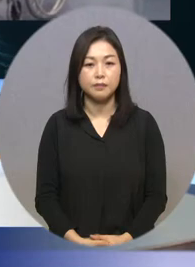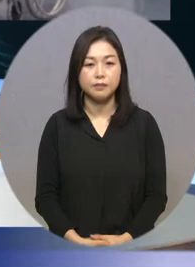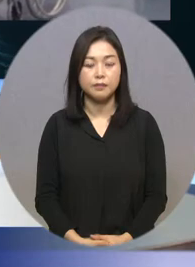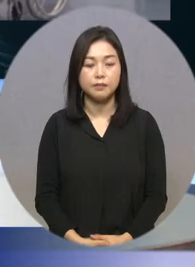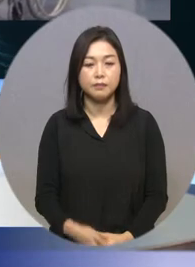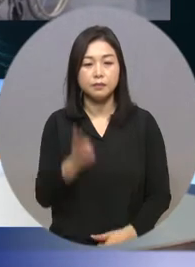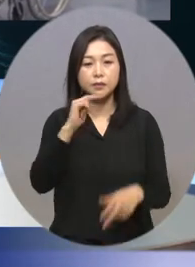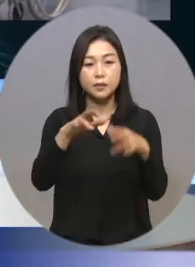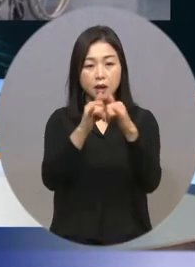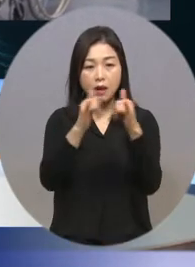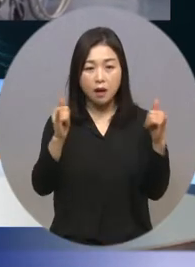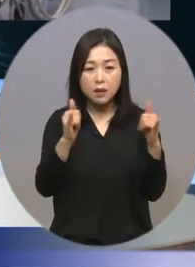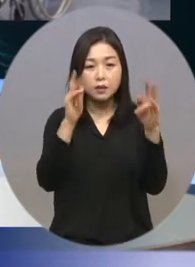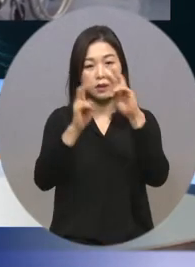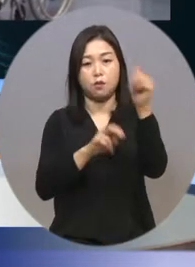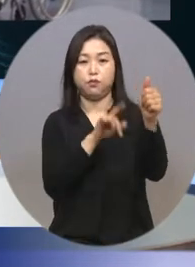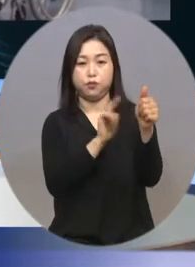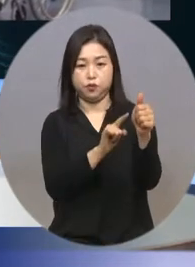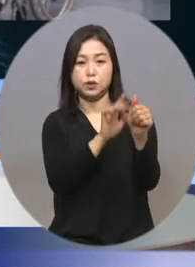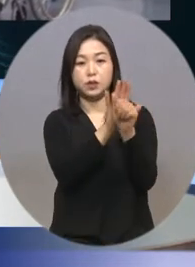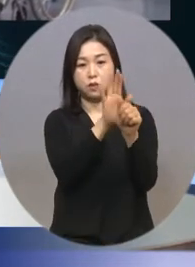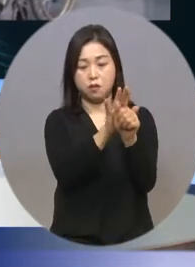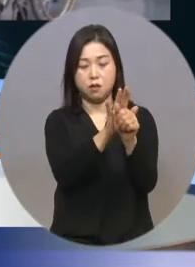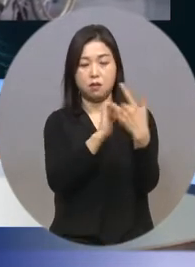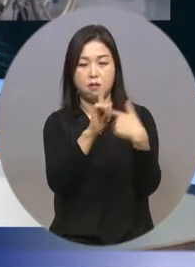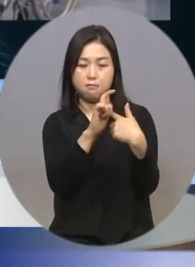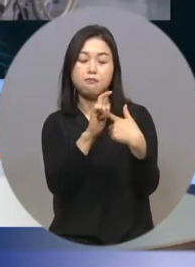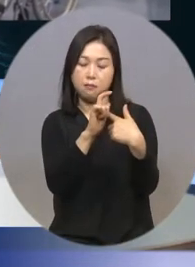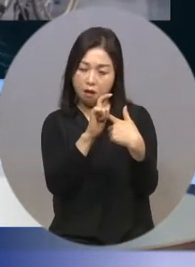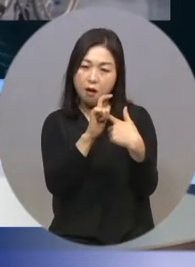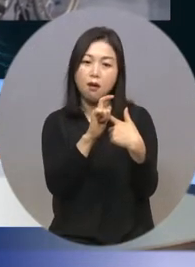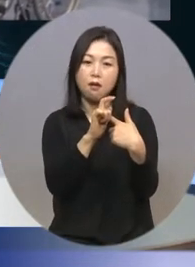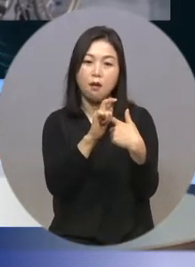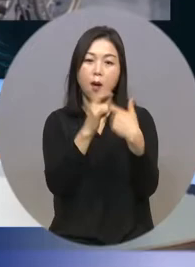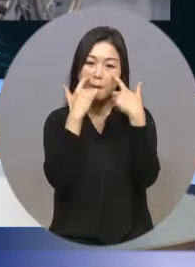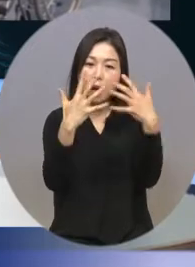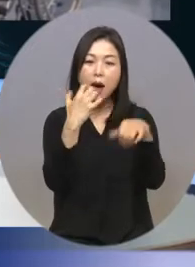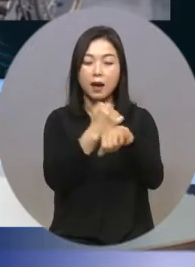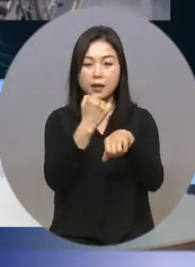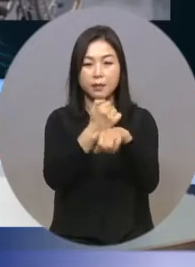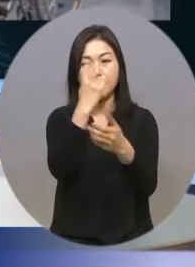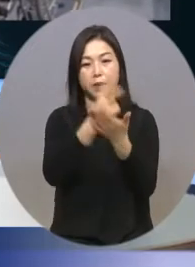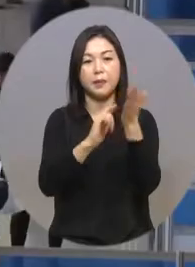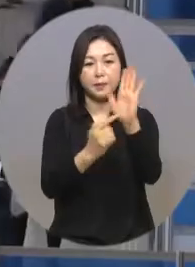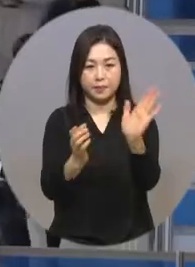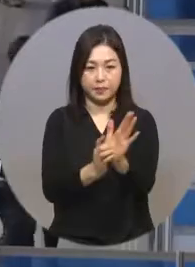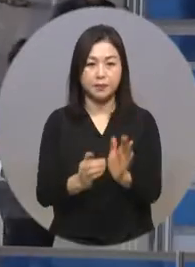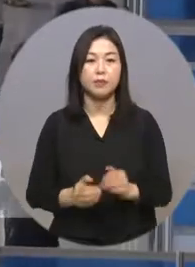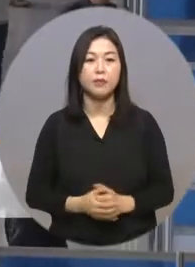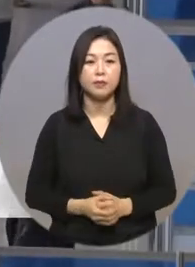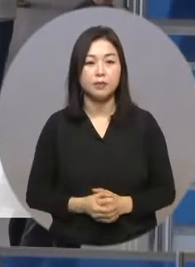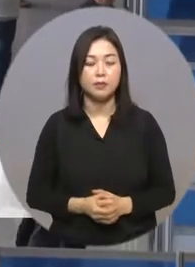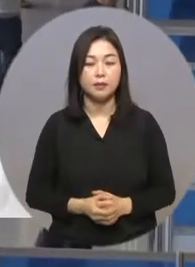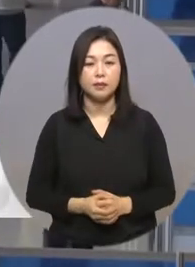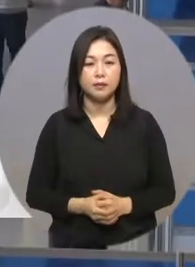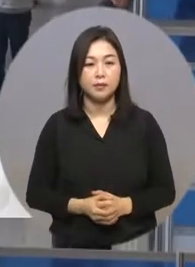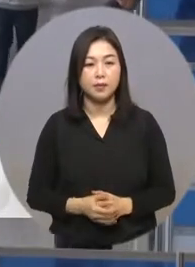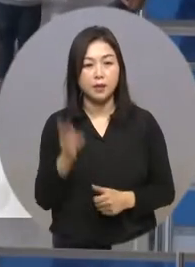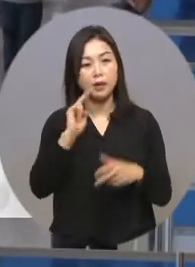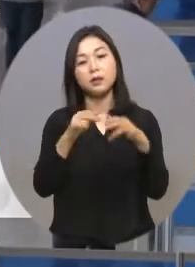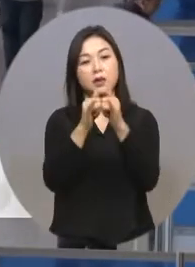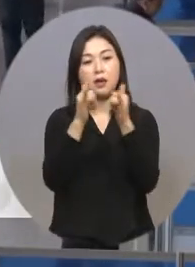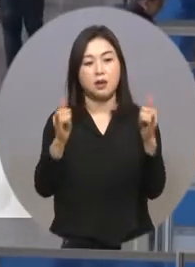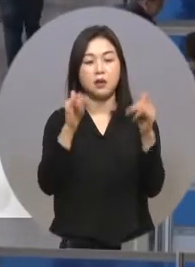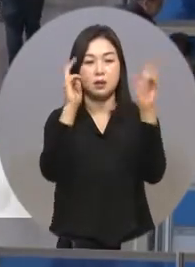중증장애인 사업주에 대해 지원을 강화하는 개정안이 발의돼 씁니다 중증장애인 사업주에 대해